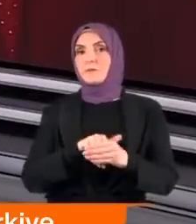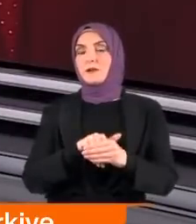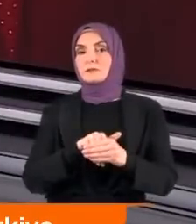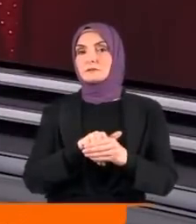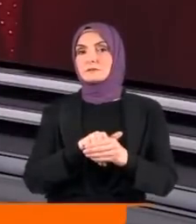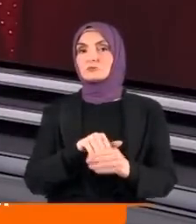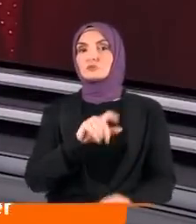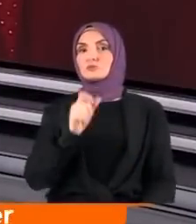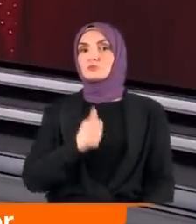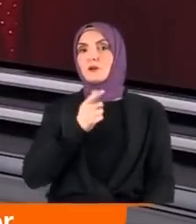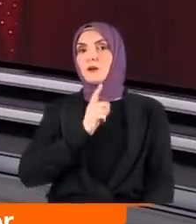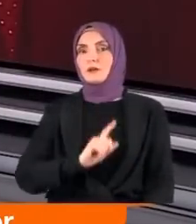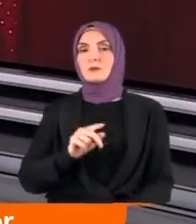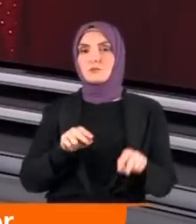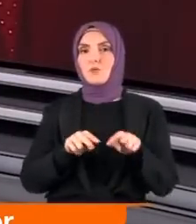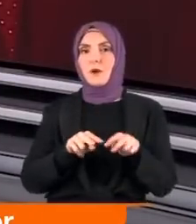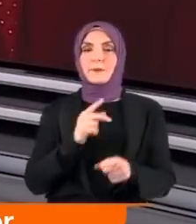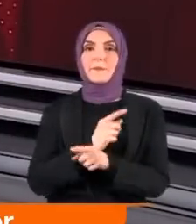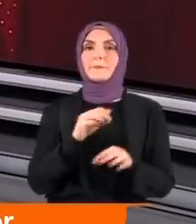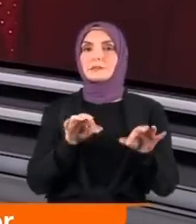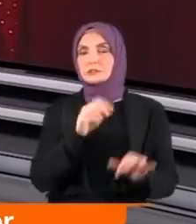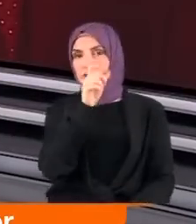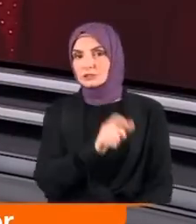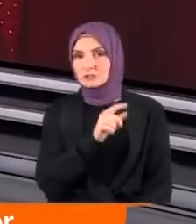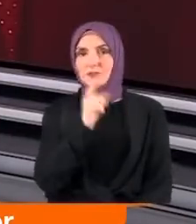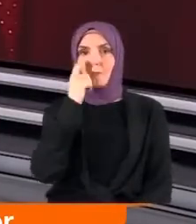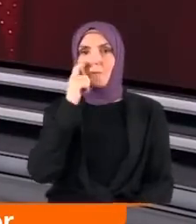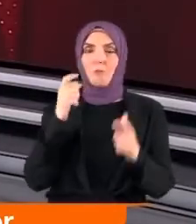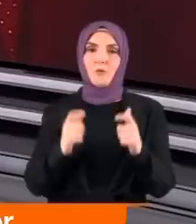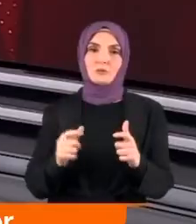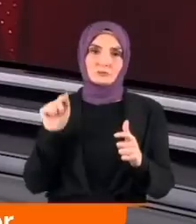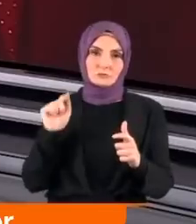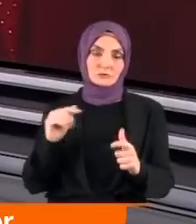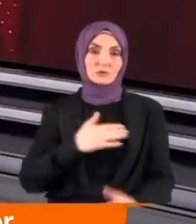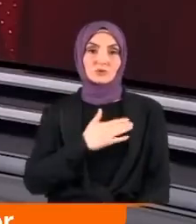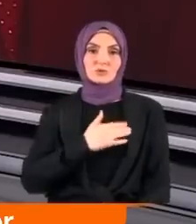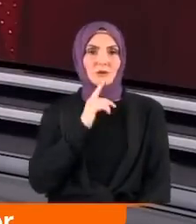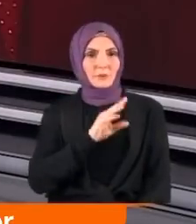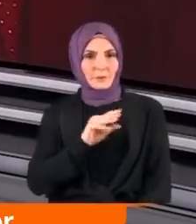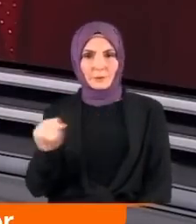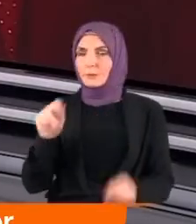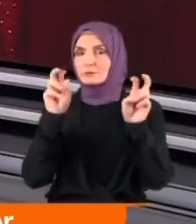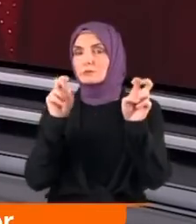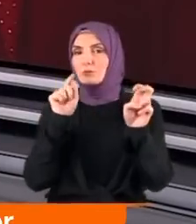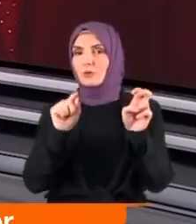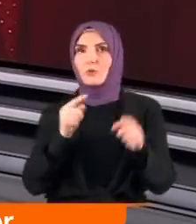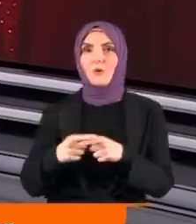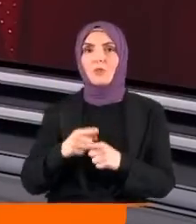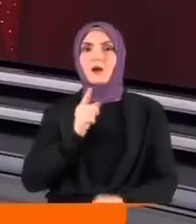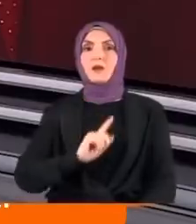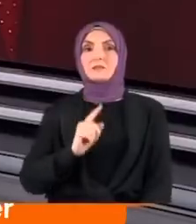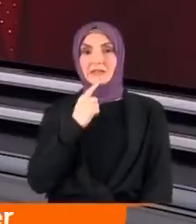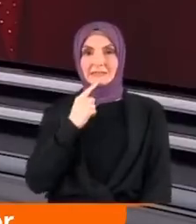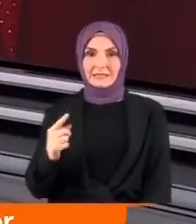adayı Muharrem İnce bugün Bolu'daydı. CHP'ye ortak aday listesi üzerinden yüklendi. İsimleri görünce kalbiniz